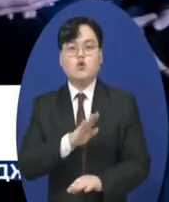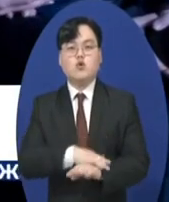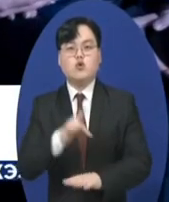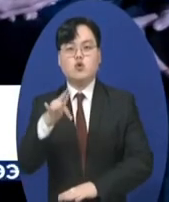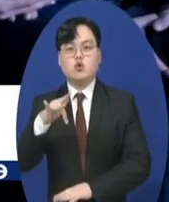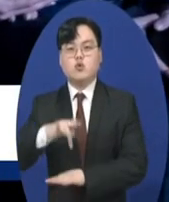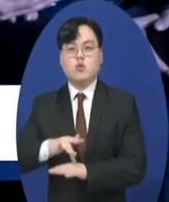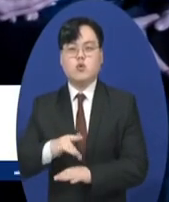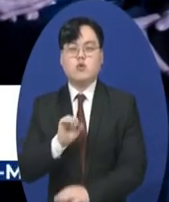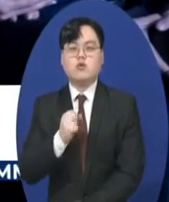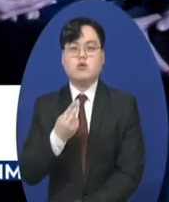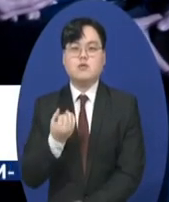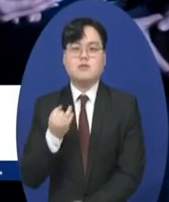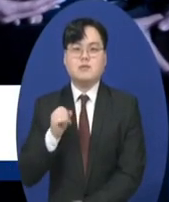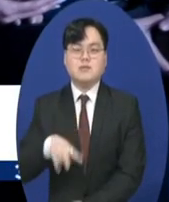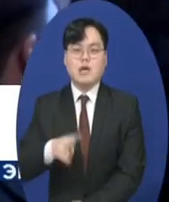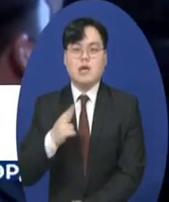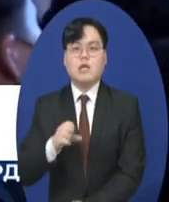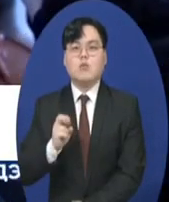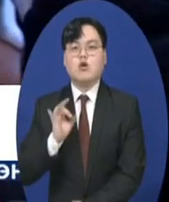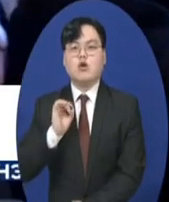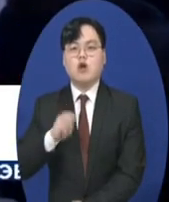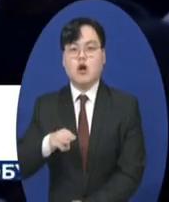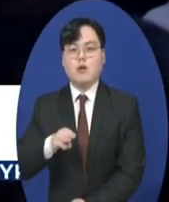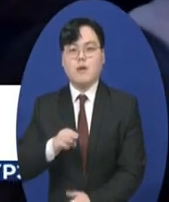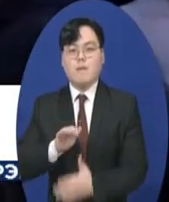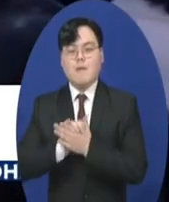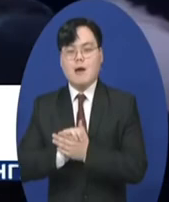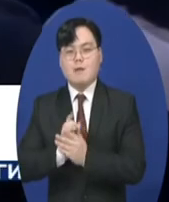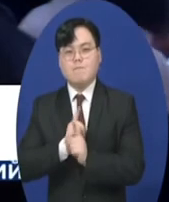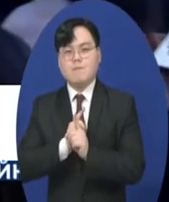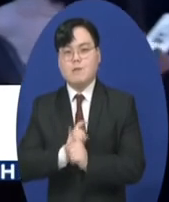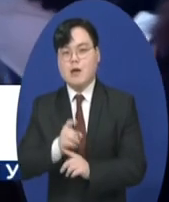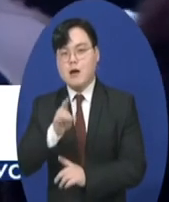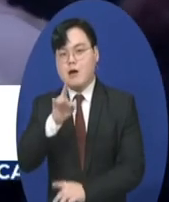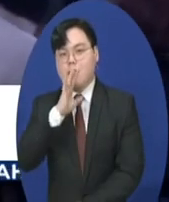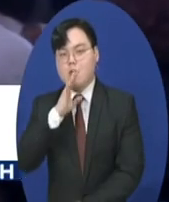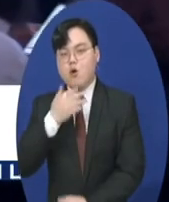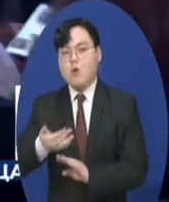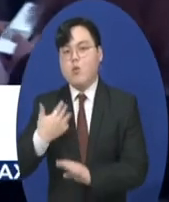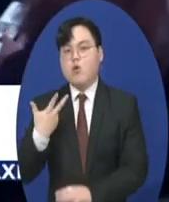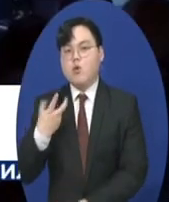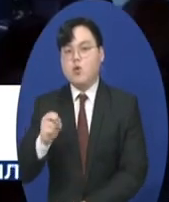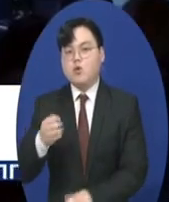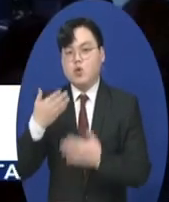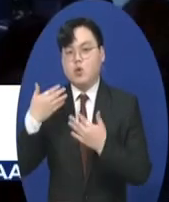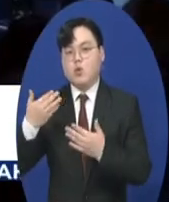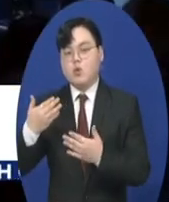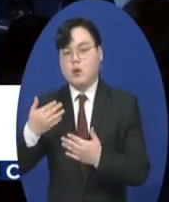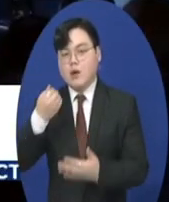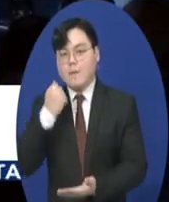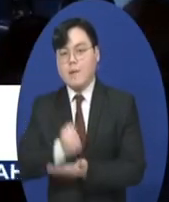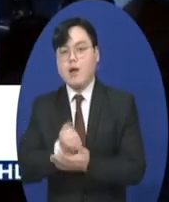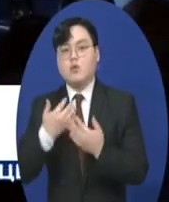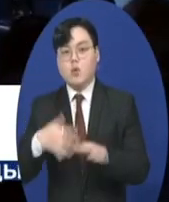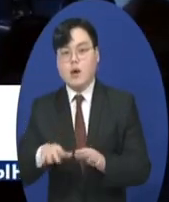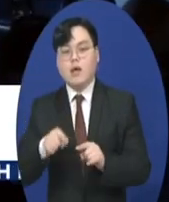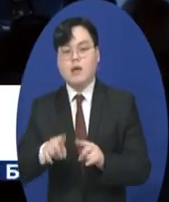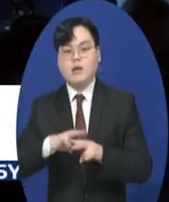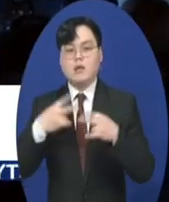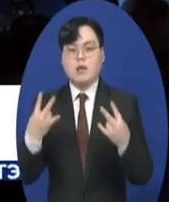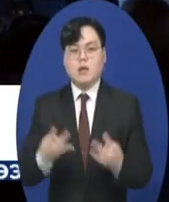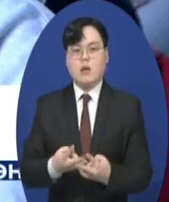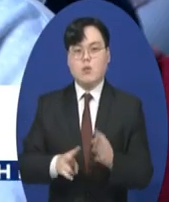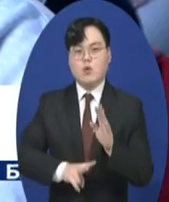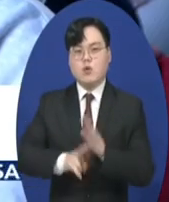социал-демократ үзэл баримтлалаар бодлого боловсруулна гэдгээ өнгөрсөн 30 дугаар их хурлаараа тунхагласан. Энэ үзэл баримтлал бол нийгэмд